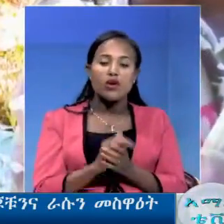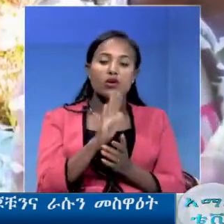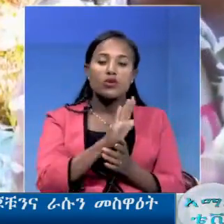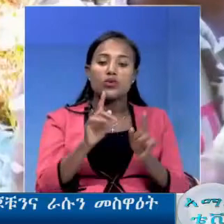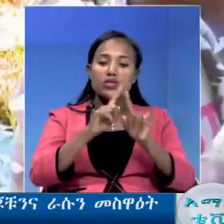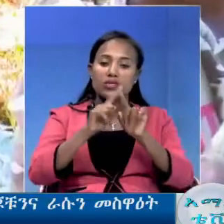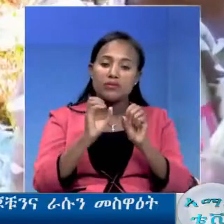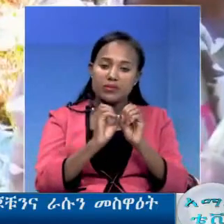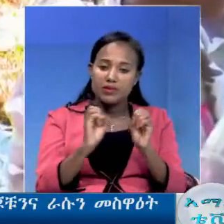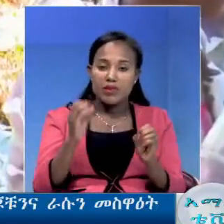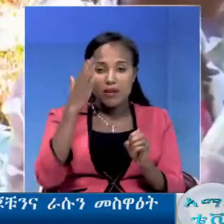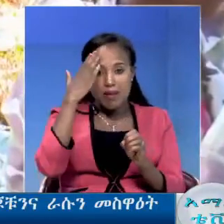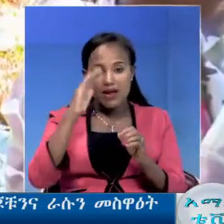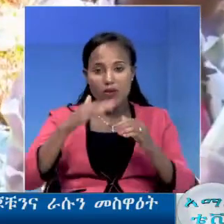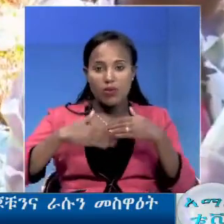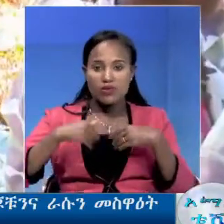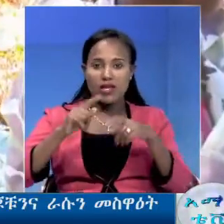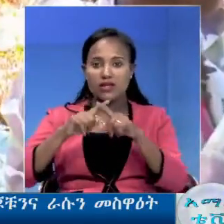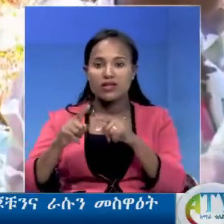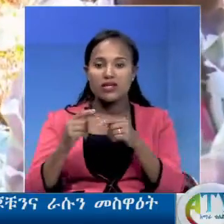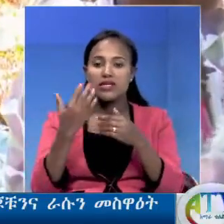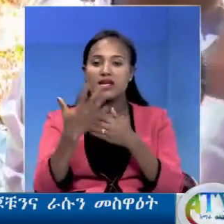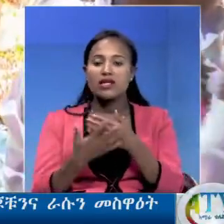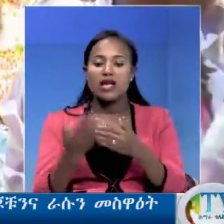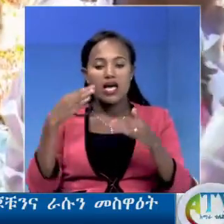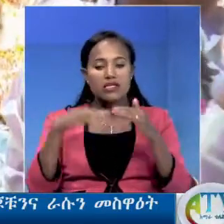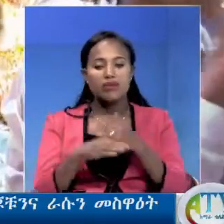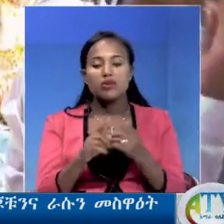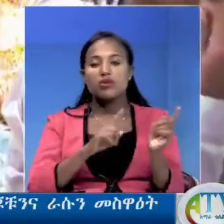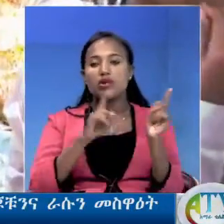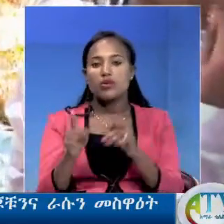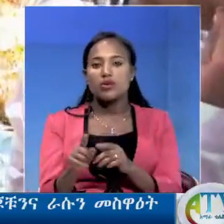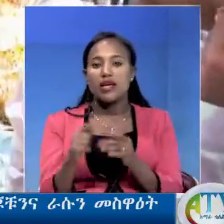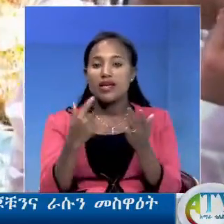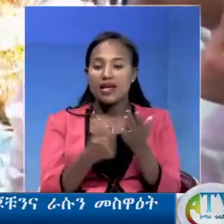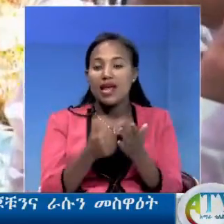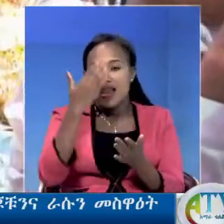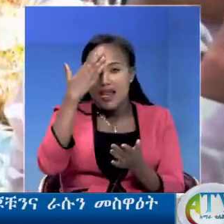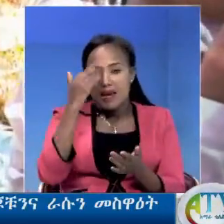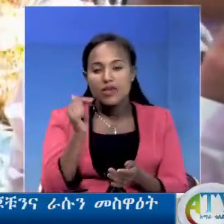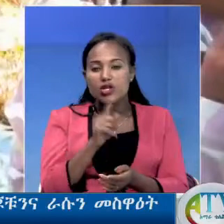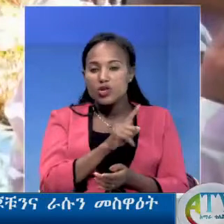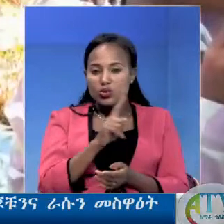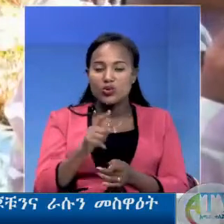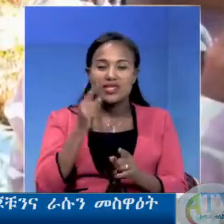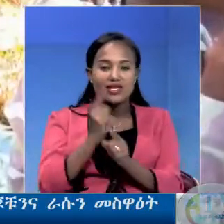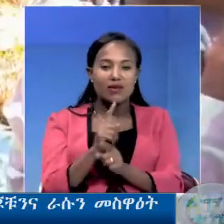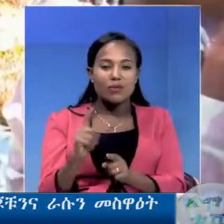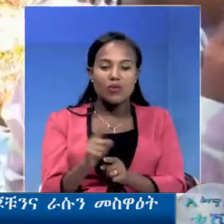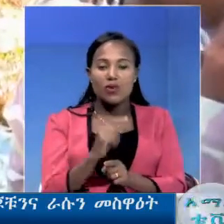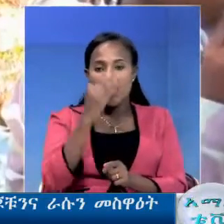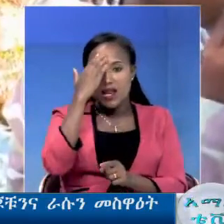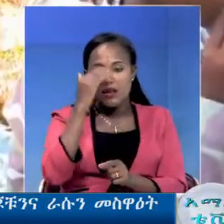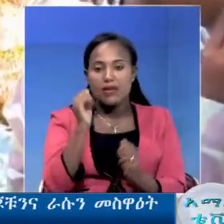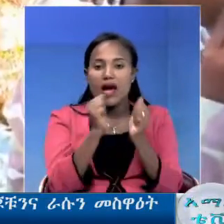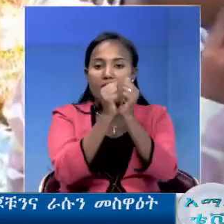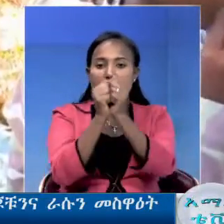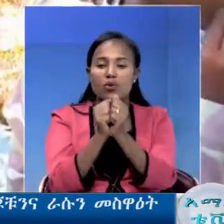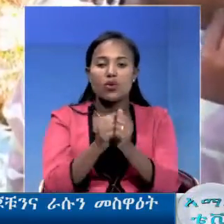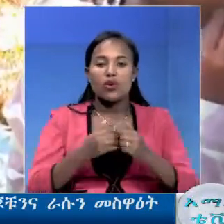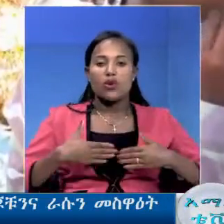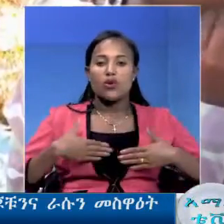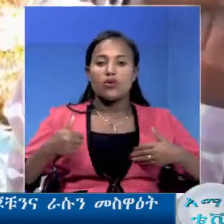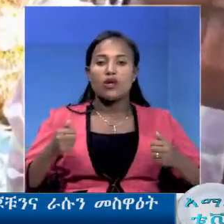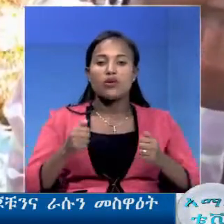ግን ምንም ለማያውቅ ወጣት ግን እሳት ላይ ለቀውት ነው የሄዱት። ታዲያ ለምን እነሱ ልክ ቢሆን ኑሮ ለምን አብሮ ከወጣቱ